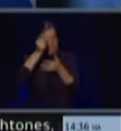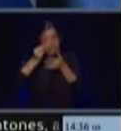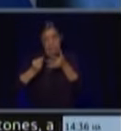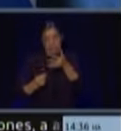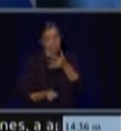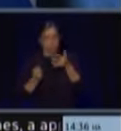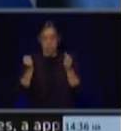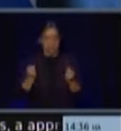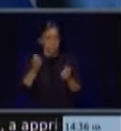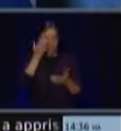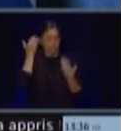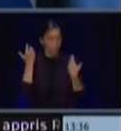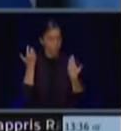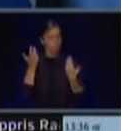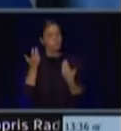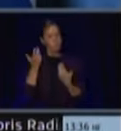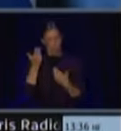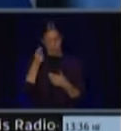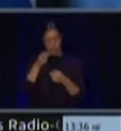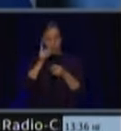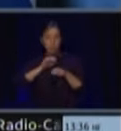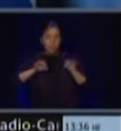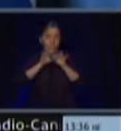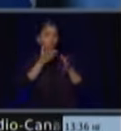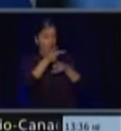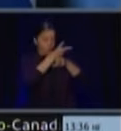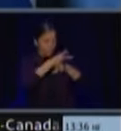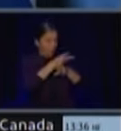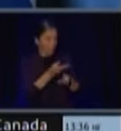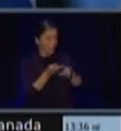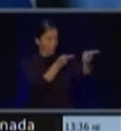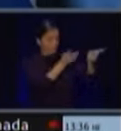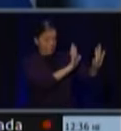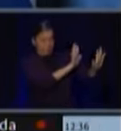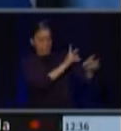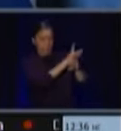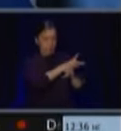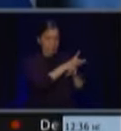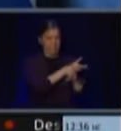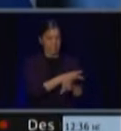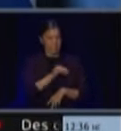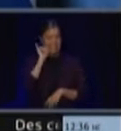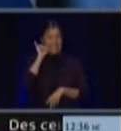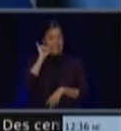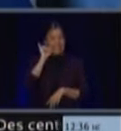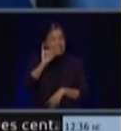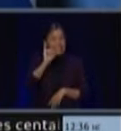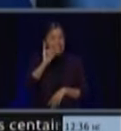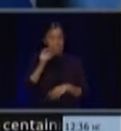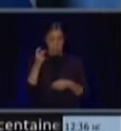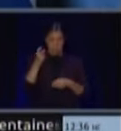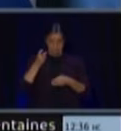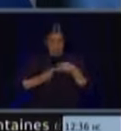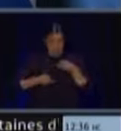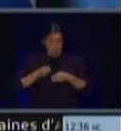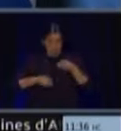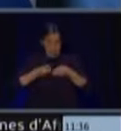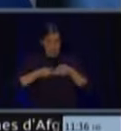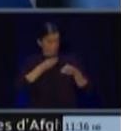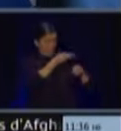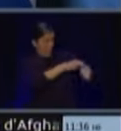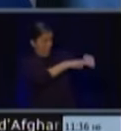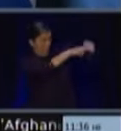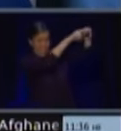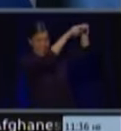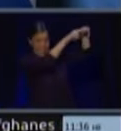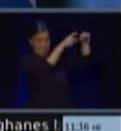soigner. L'enjeu, c'est qu'il ne faudrait pas que ça augmente trop rapidement. Puis, regardez, là, tout à l'heure, j'ai dit 90 %, puis je vais répéter le